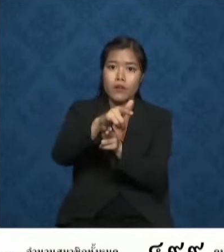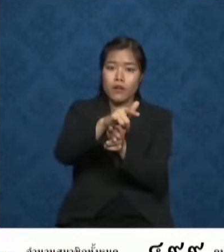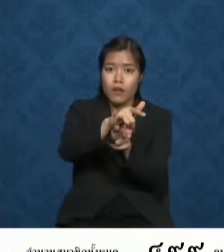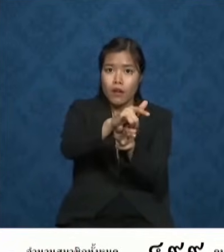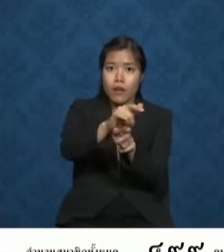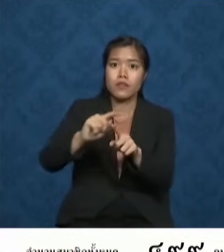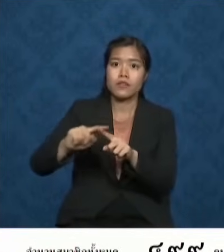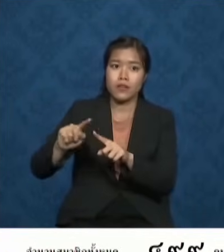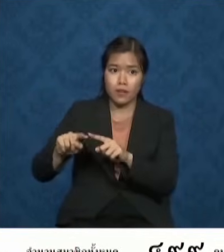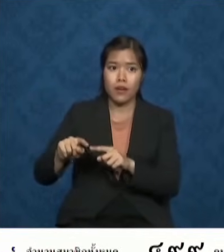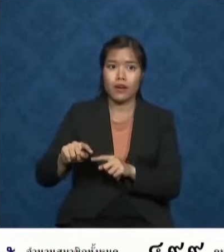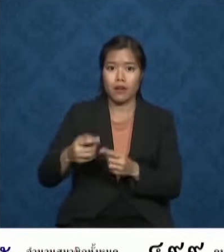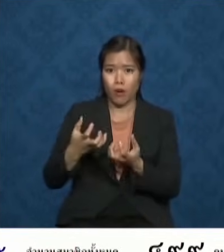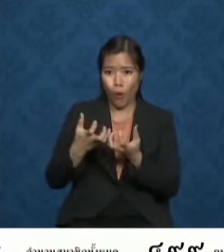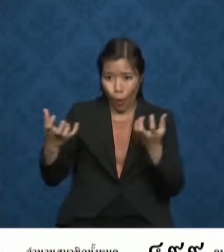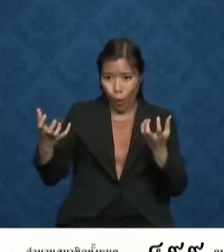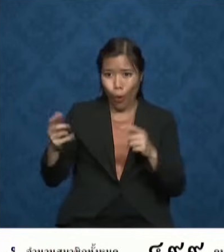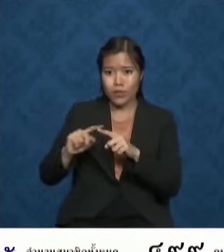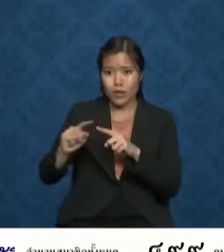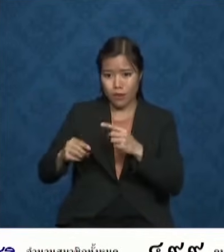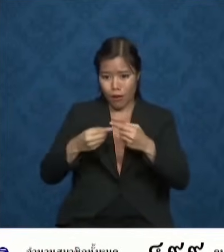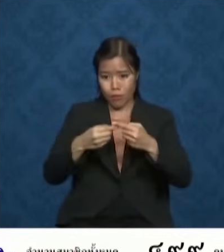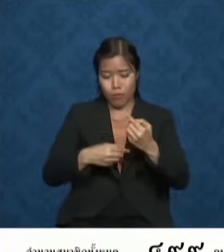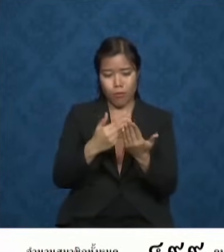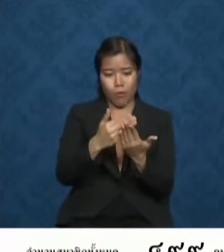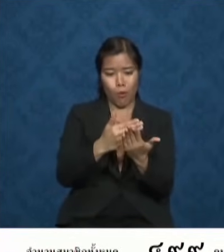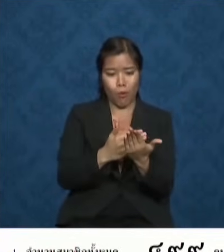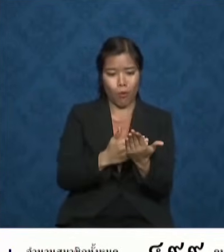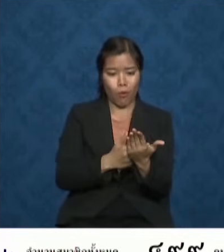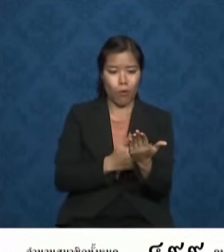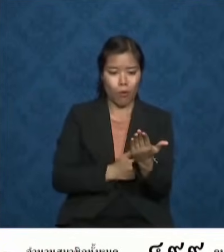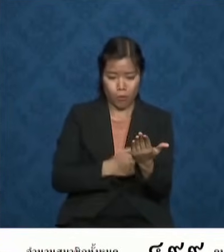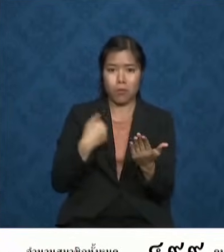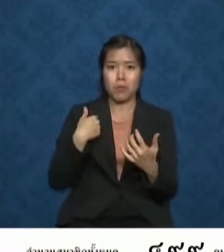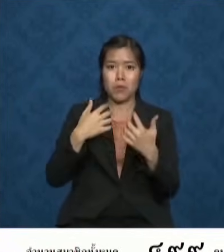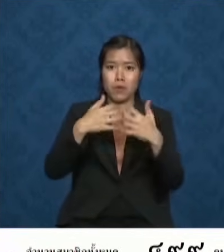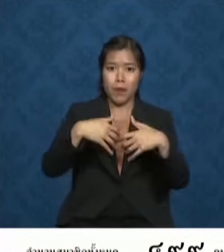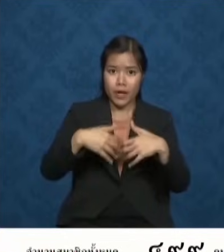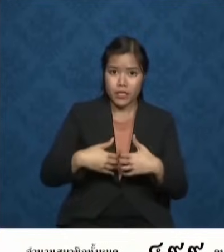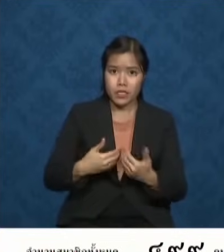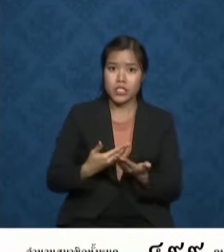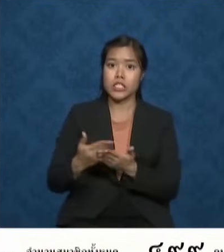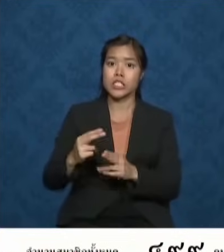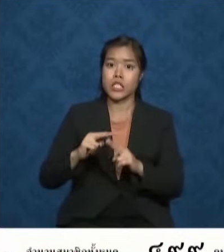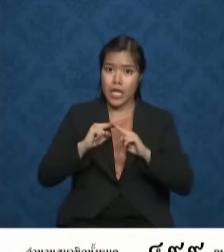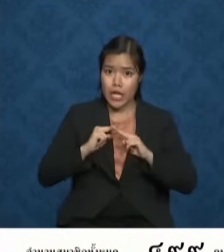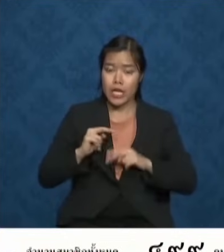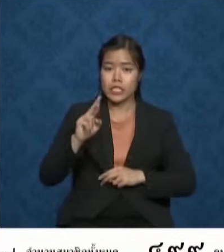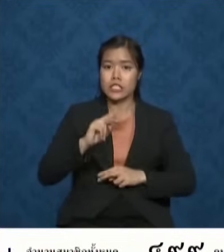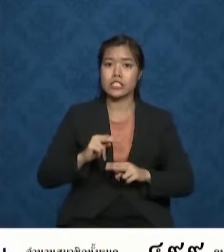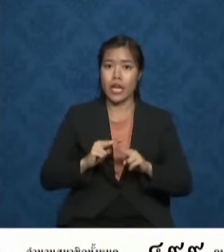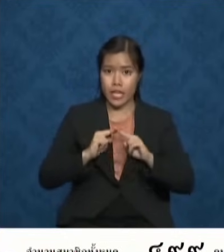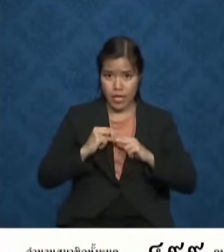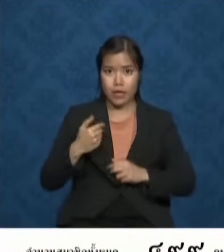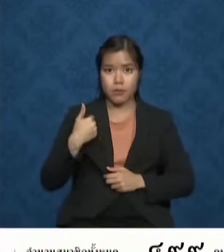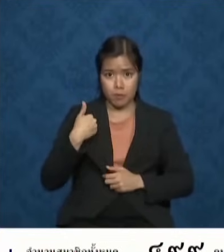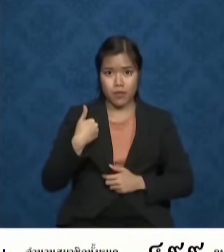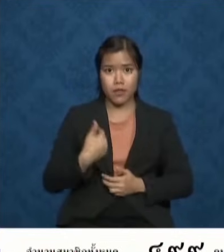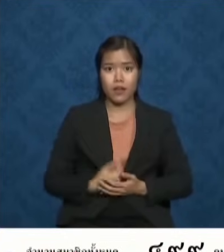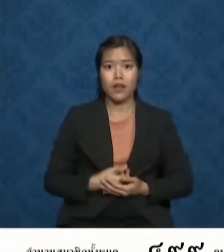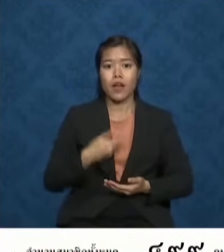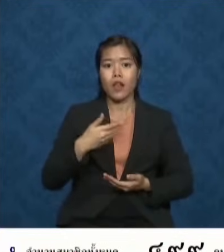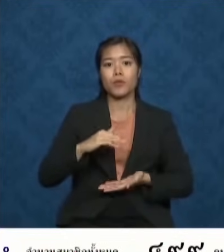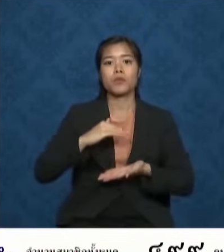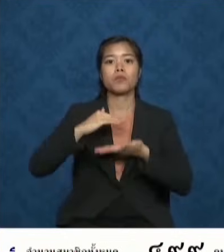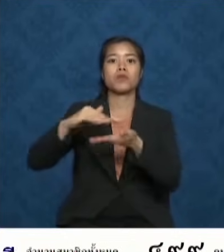ด 2.75 เยอะนะครับหลายรายการที่เราผลิตแล้วซื้อเองใช้เองแล้วขายให้ต่างประเทศด้ว